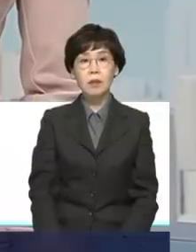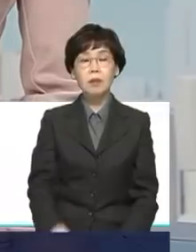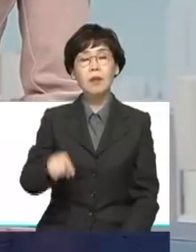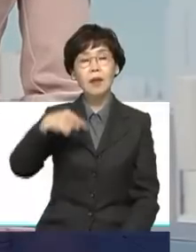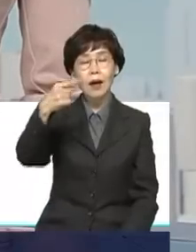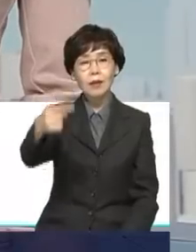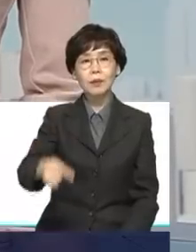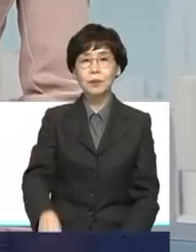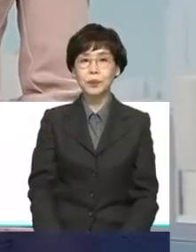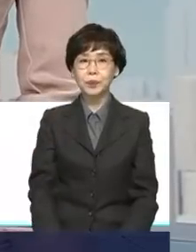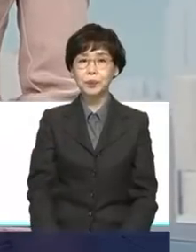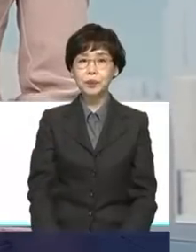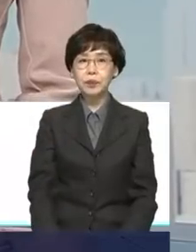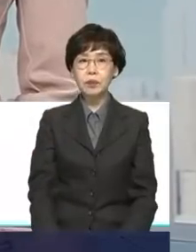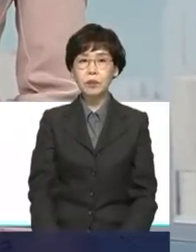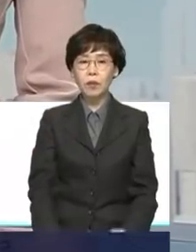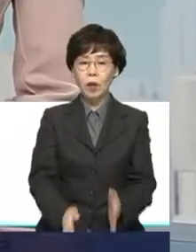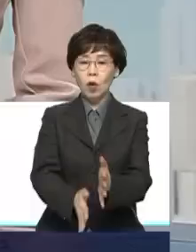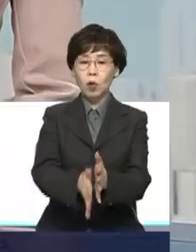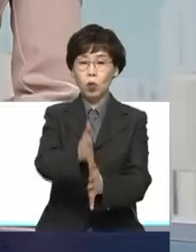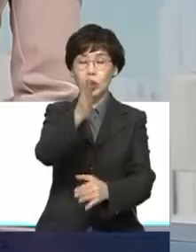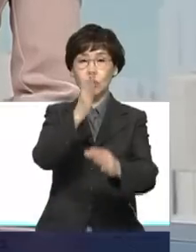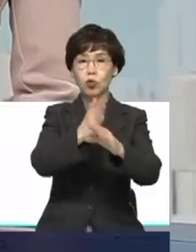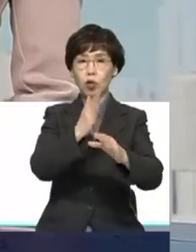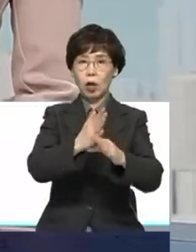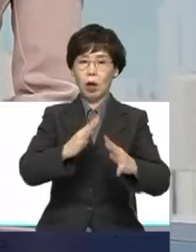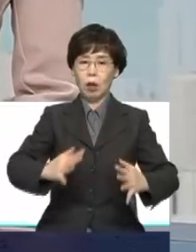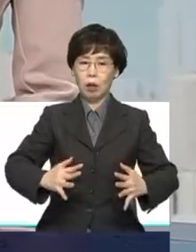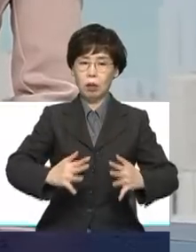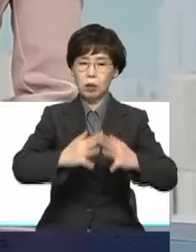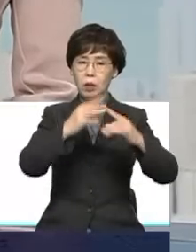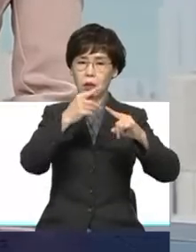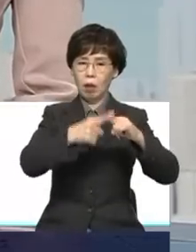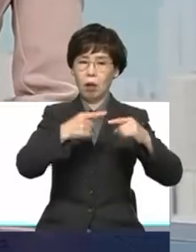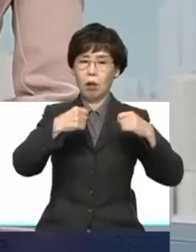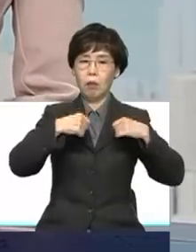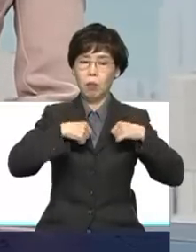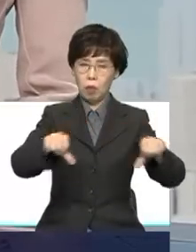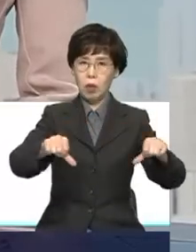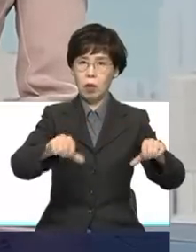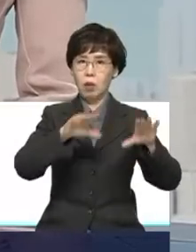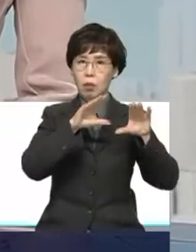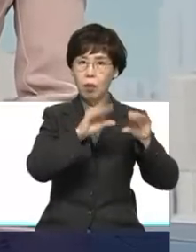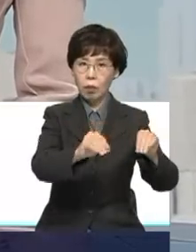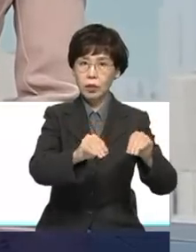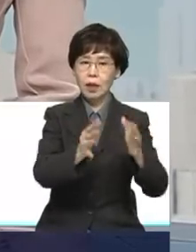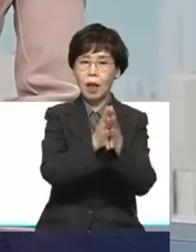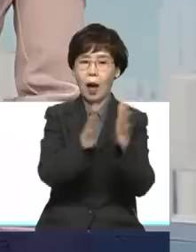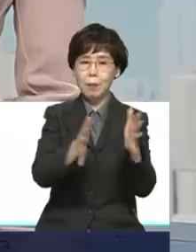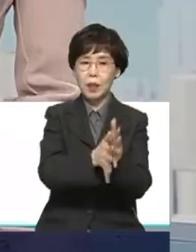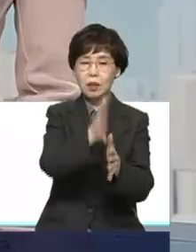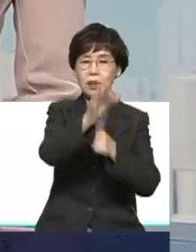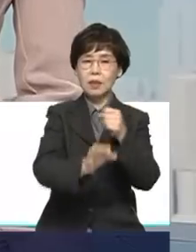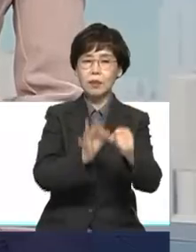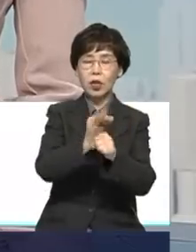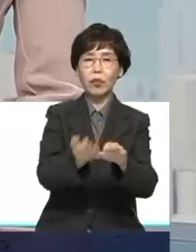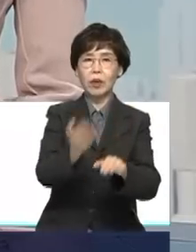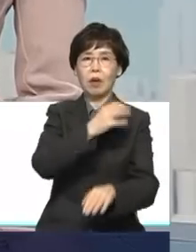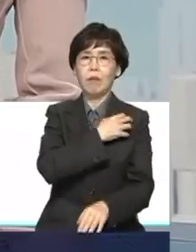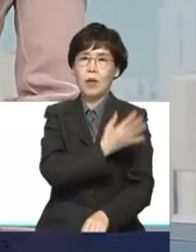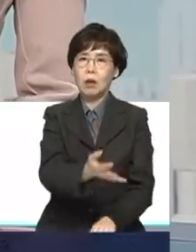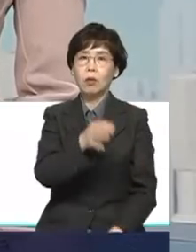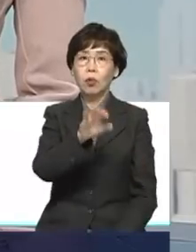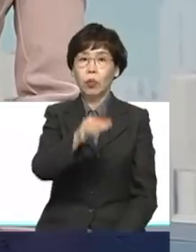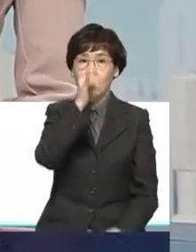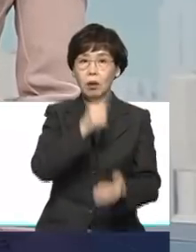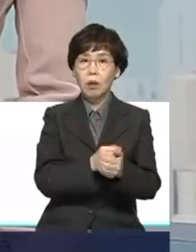이어서 수도권 소식입니다. 네, 도심 한가운데 짓담한 아파트가 10년이 넘게 방치된 곳이 있습니다. 주민들은